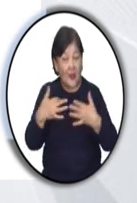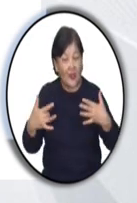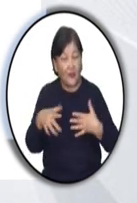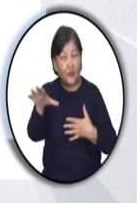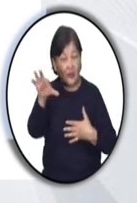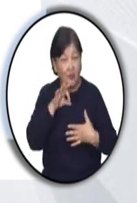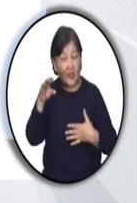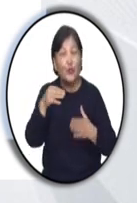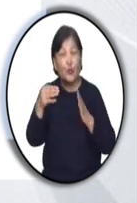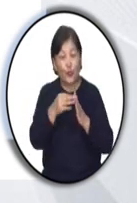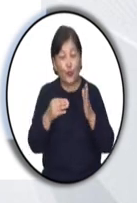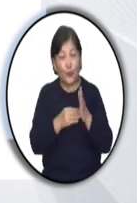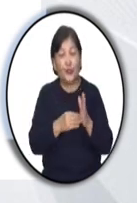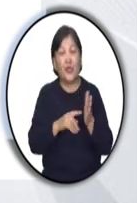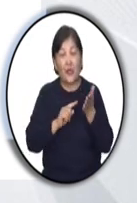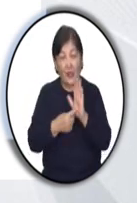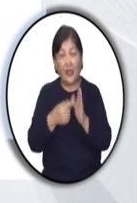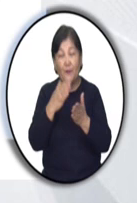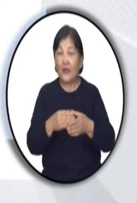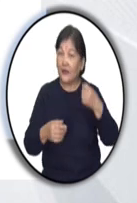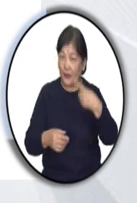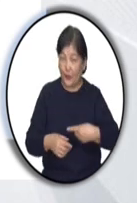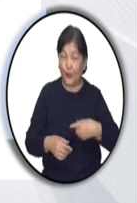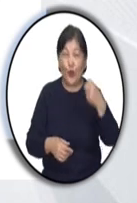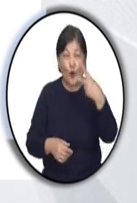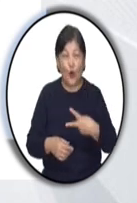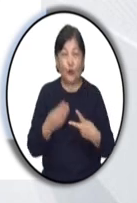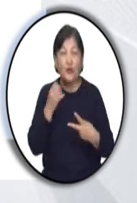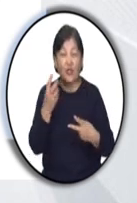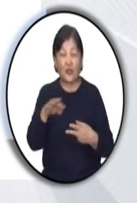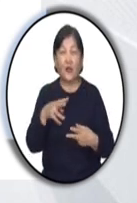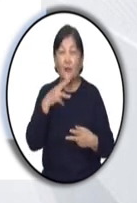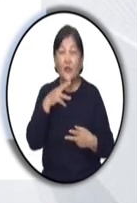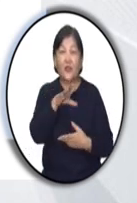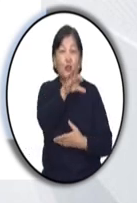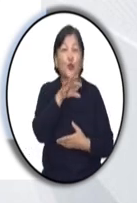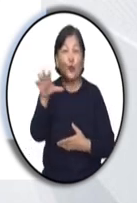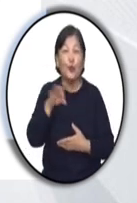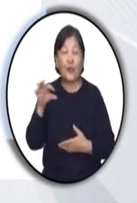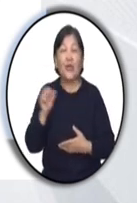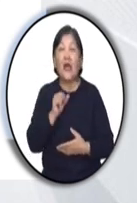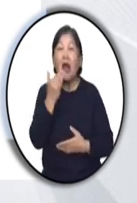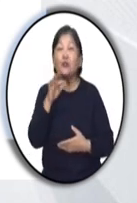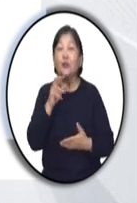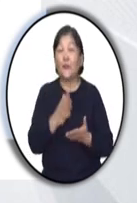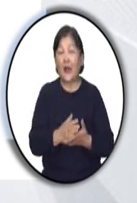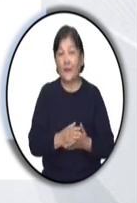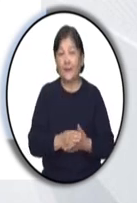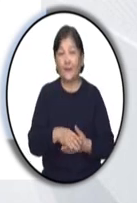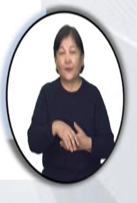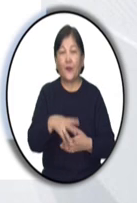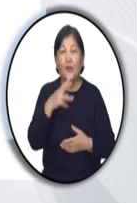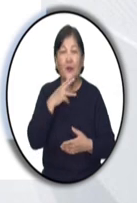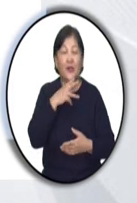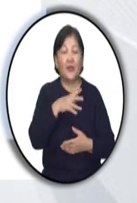их сурвалжуудыг одоо төлөвлөж хийх ажил маань энэ нэгдүгээр шатн дээр явагдана. За хоёрдугаар шатн мэдээлэл цуглуулах хэсэг